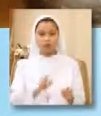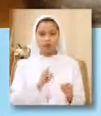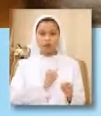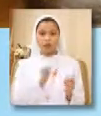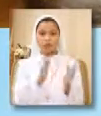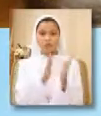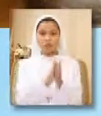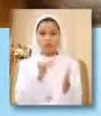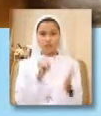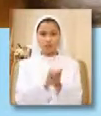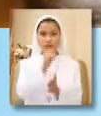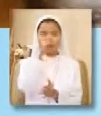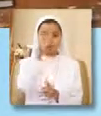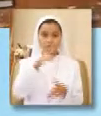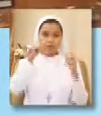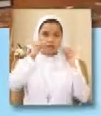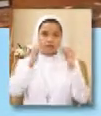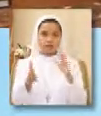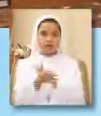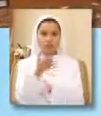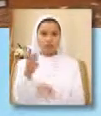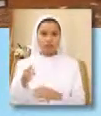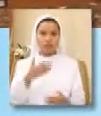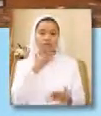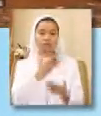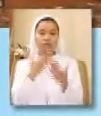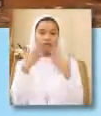bless you. Maraming salamat.